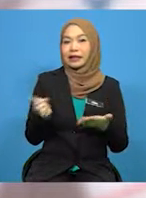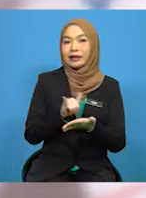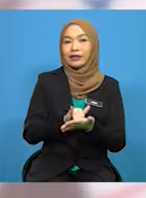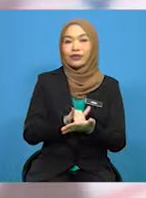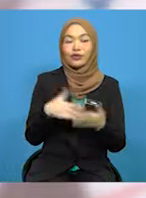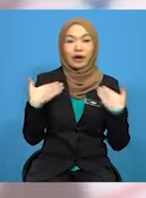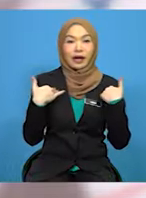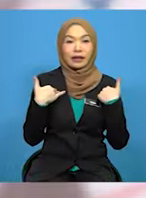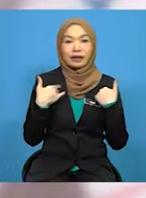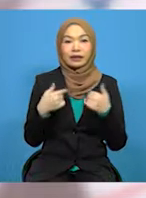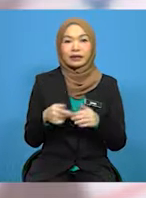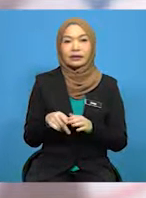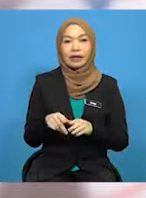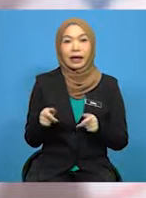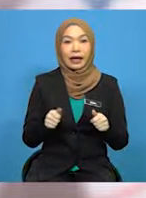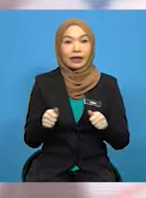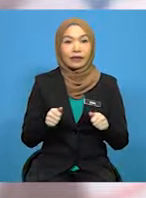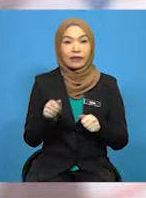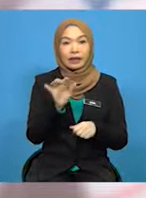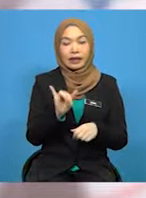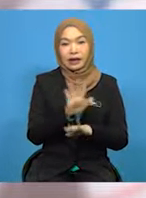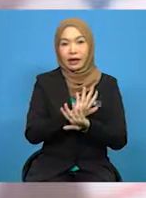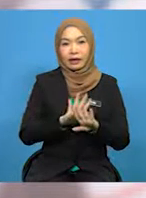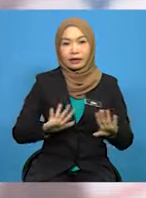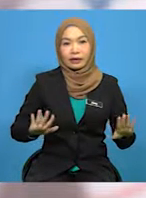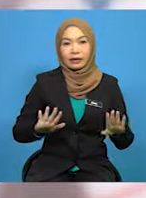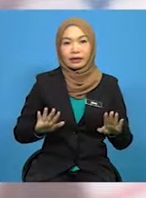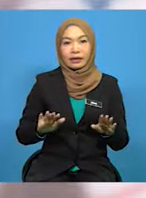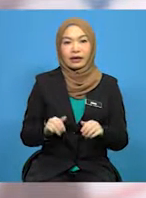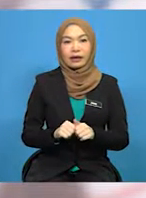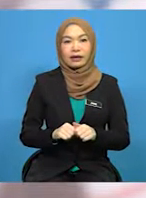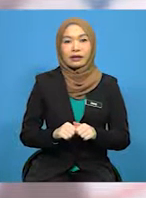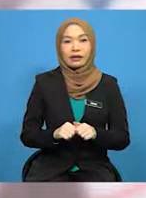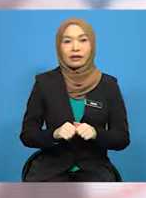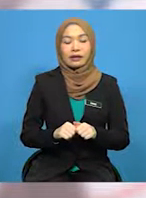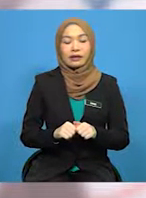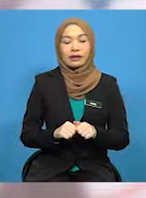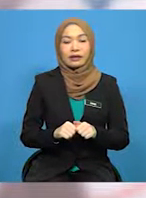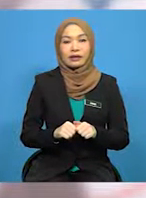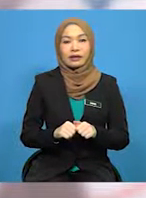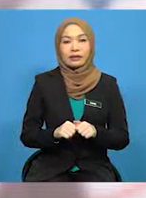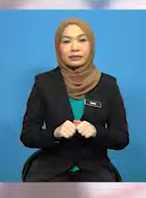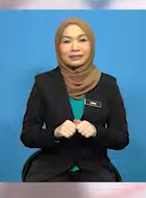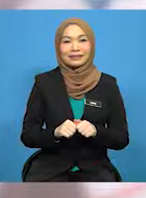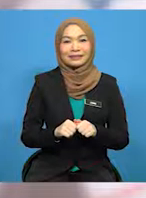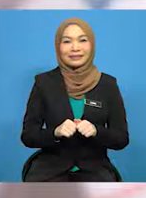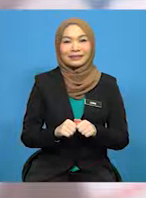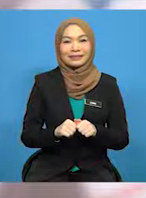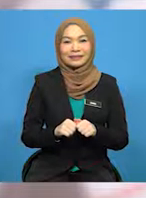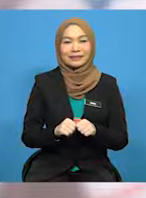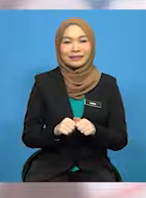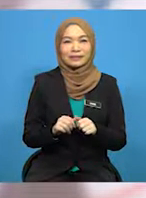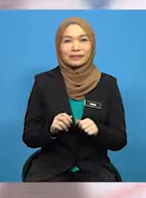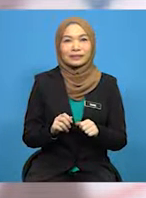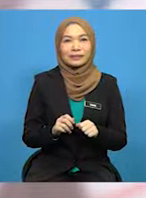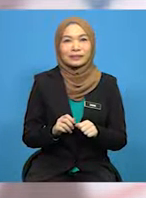terdapat kegiatan yang tidak produktif yang tidak dibayar dengan wang. Dalam